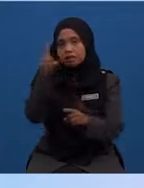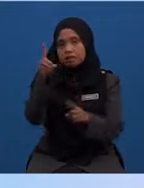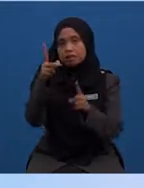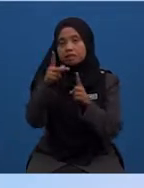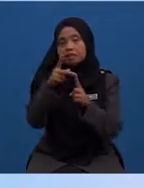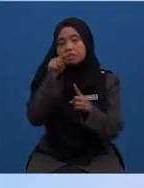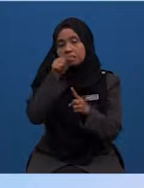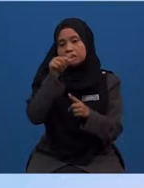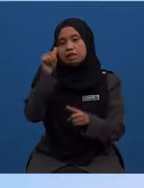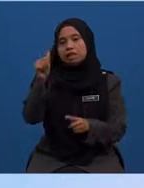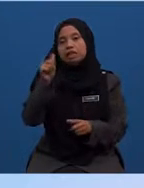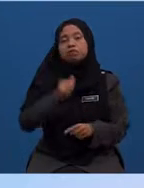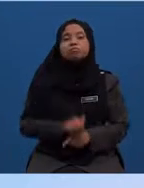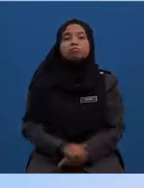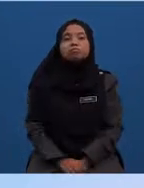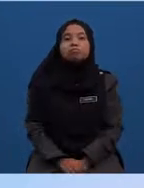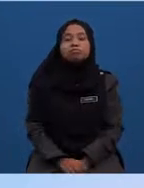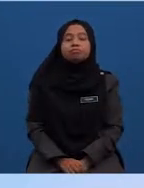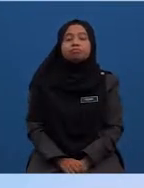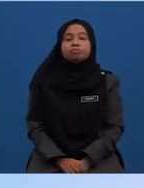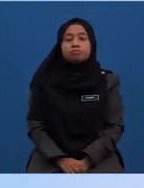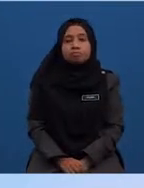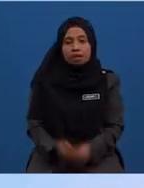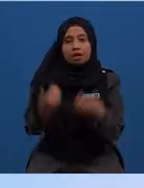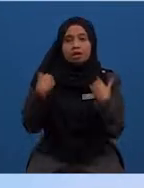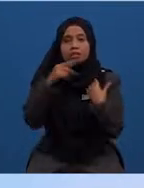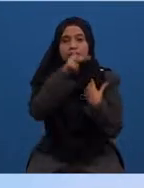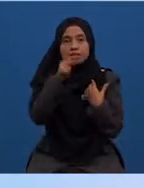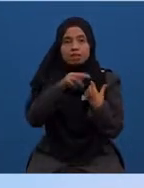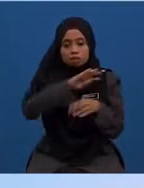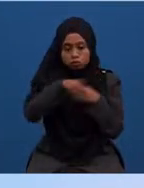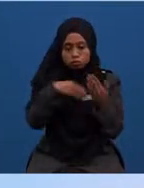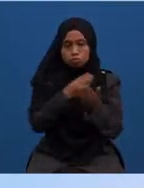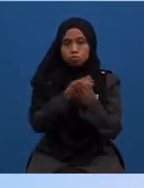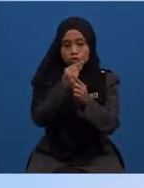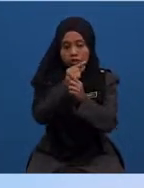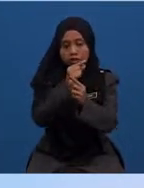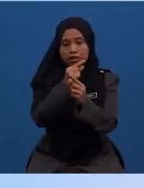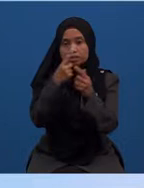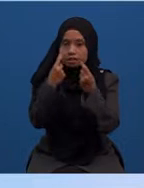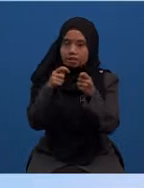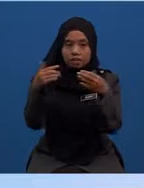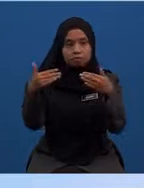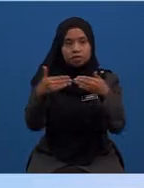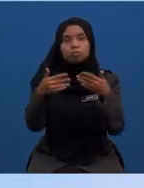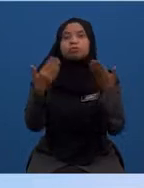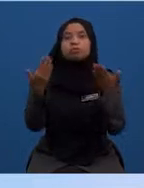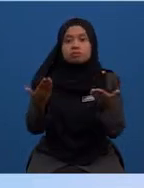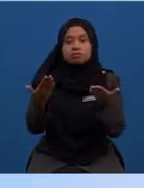ke titik A. Ha, adakah semua garisan telah